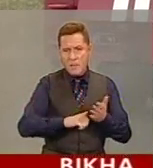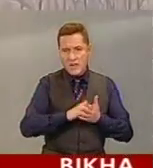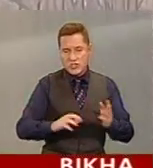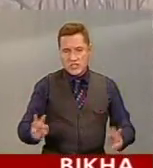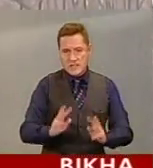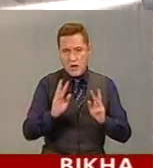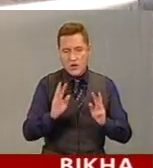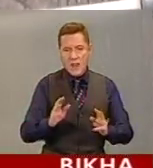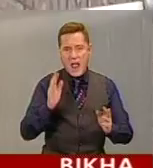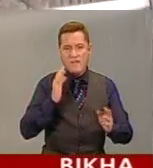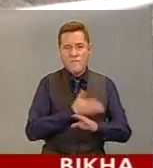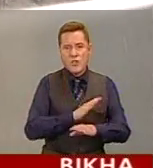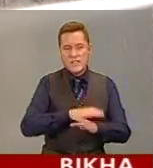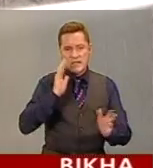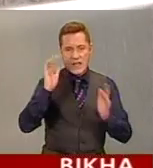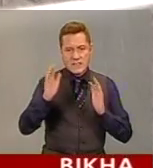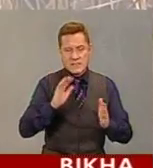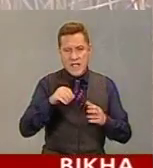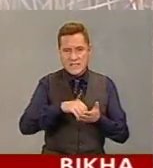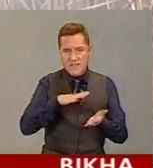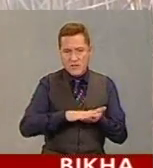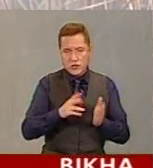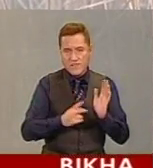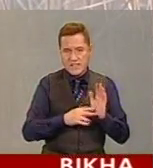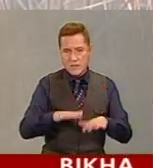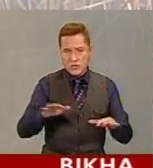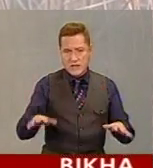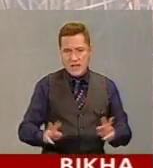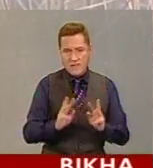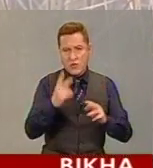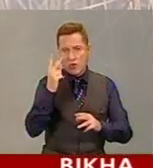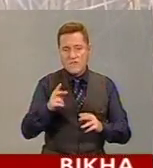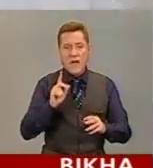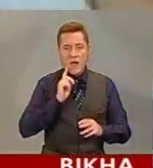Наразі у волинських лісах зафіксовано 7 осередків вогню. Лише 2 з них вдалося ліквідувати.